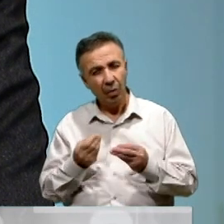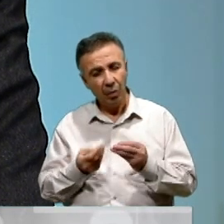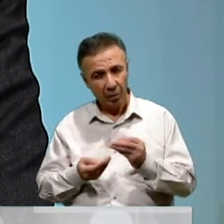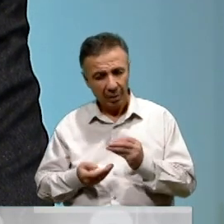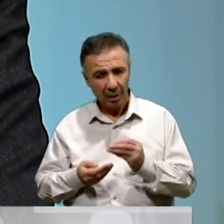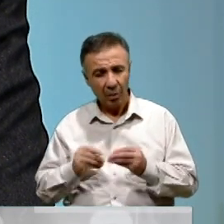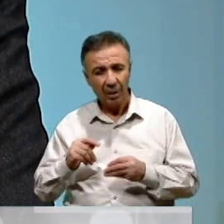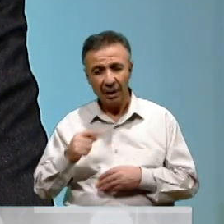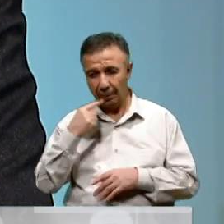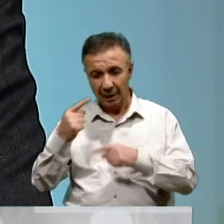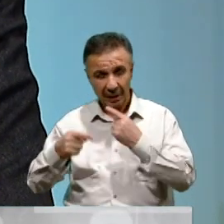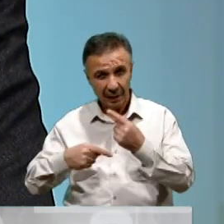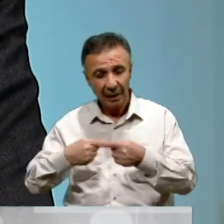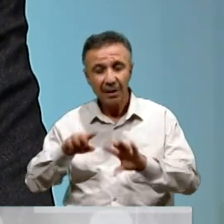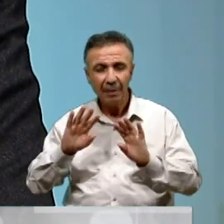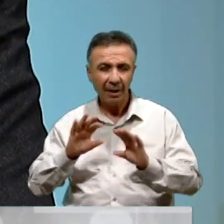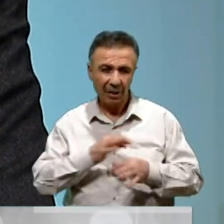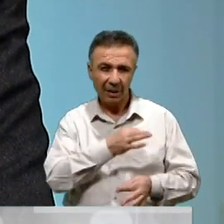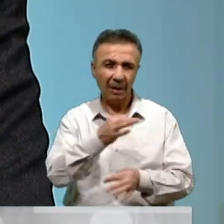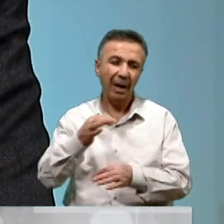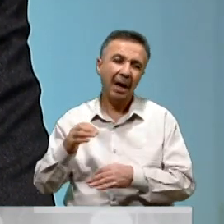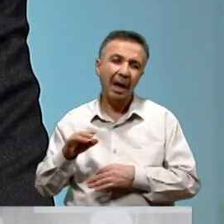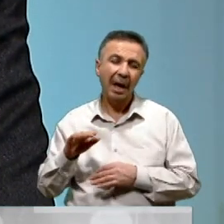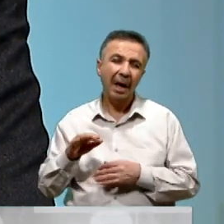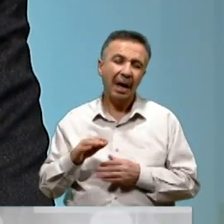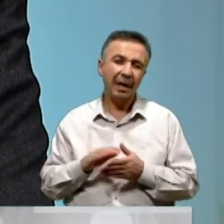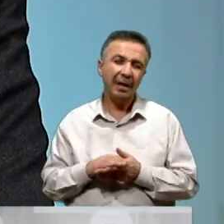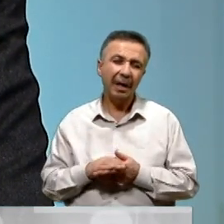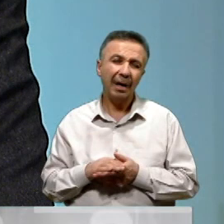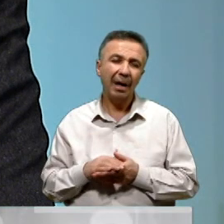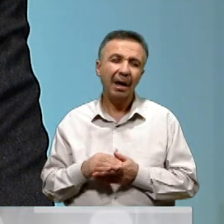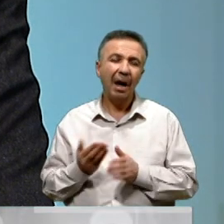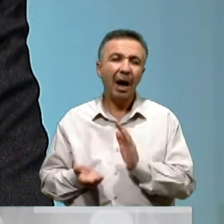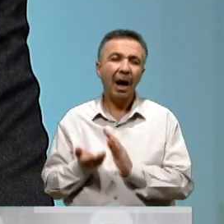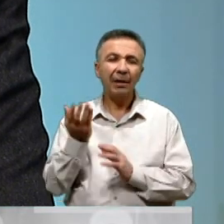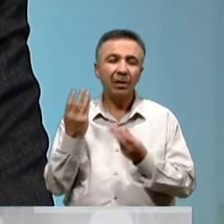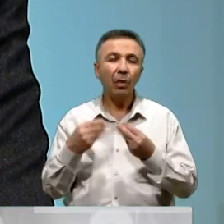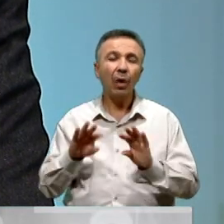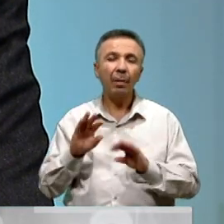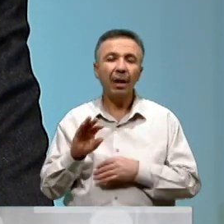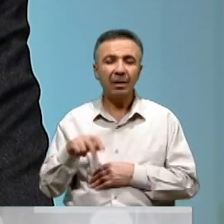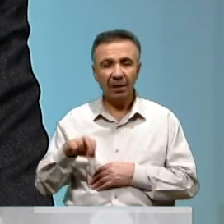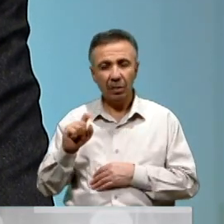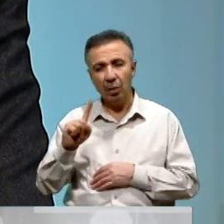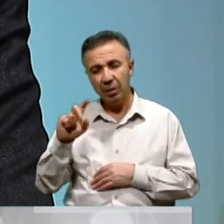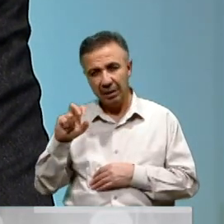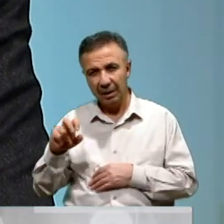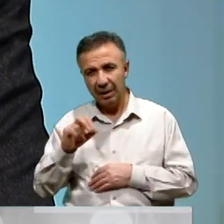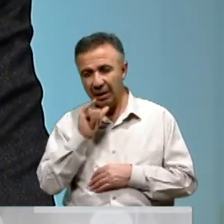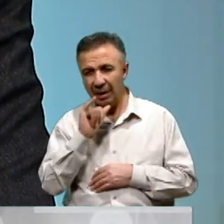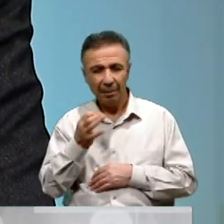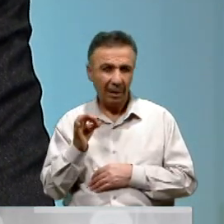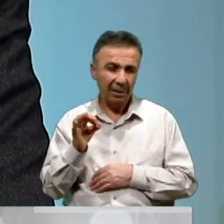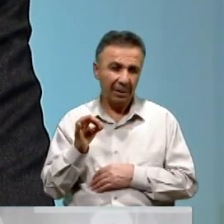yıl geçmeyenler ile elinde gayri nami, yani artıcı olmayan ve 80.18 gram